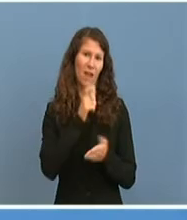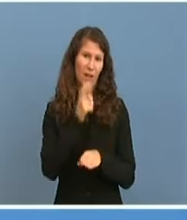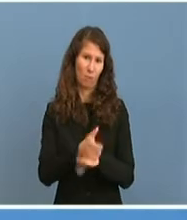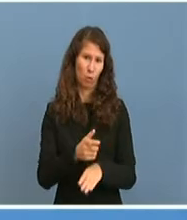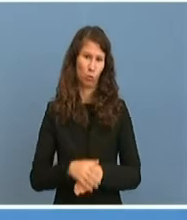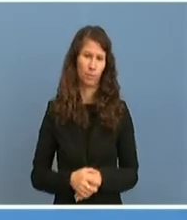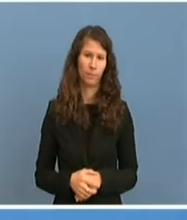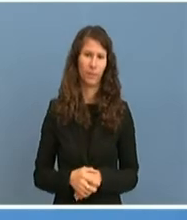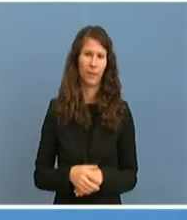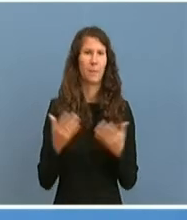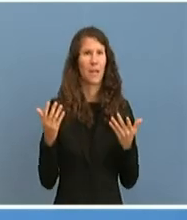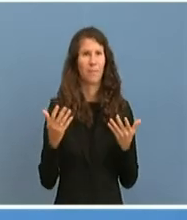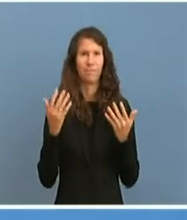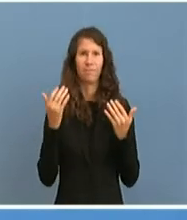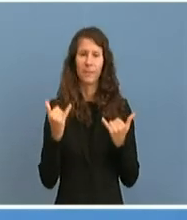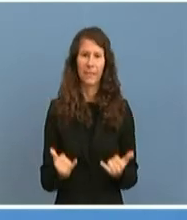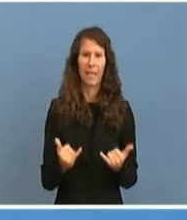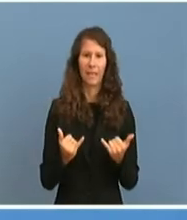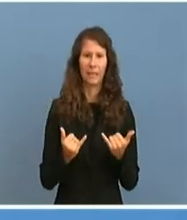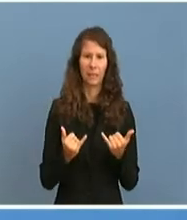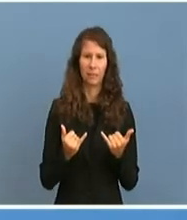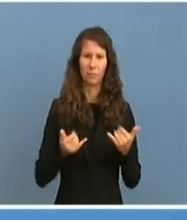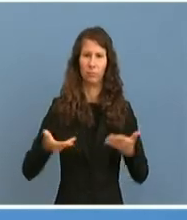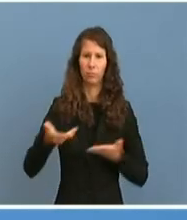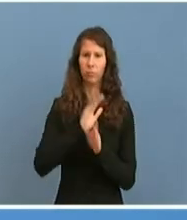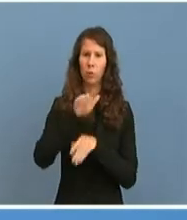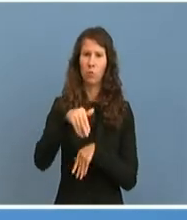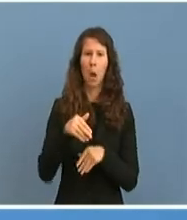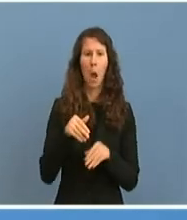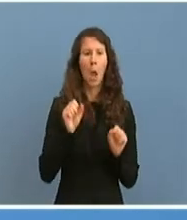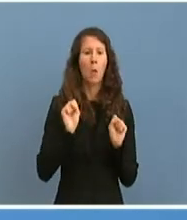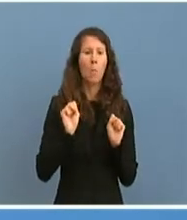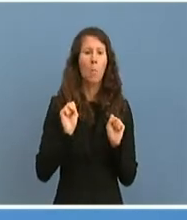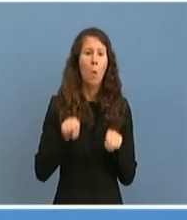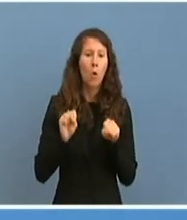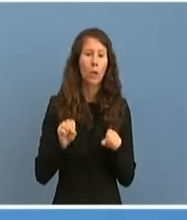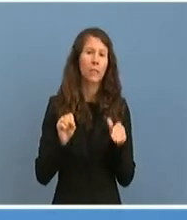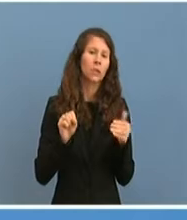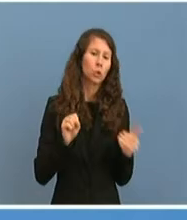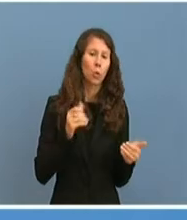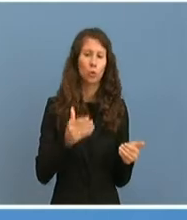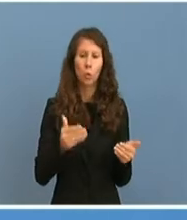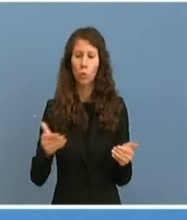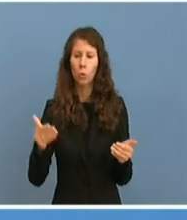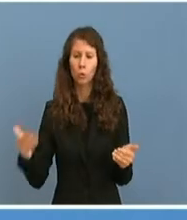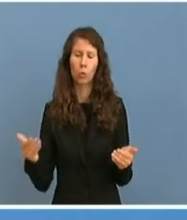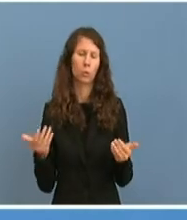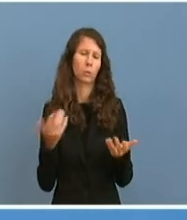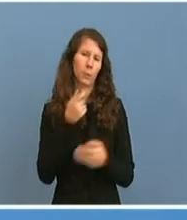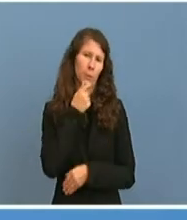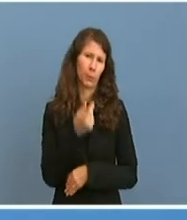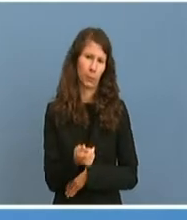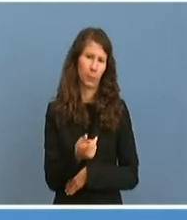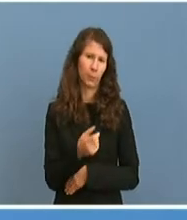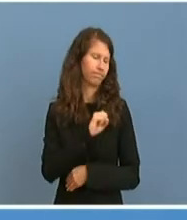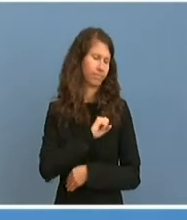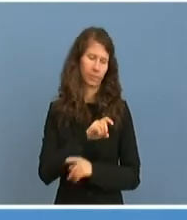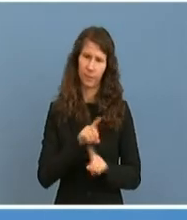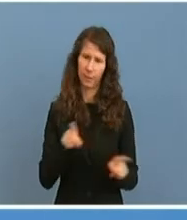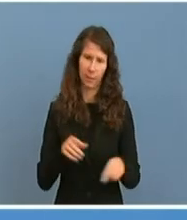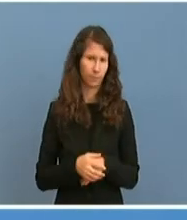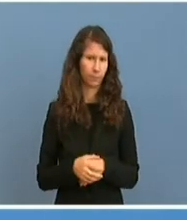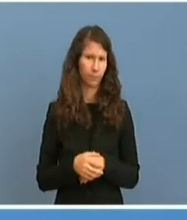über eventuelle Fälle dann halt eben zu debattieren. Letztlich passen wir unsere Maßnahmen gemeinsam mit den